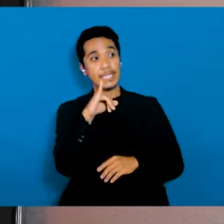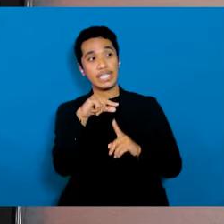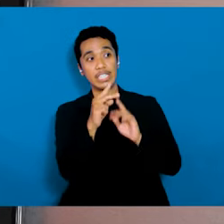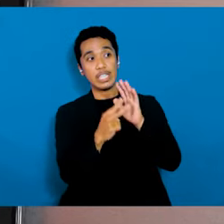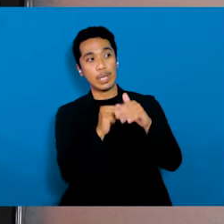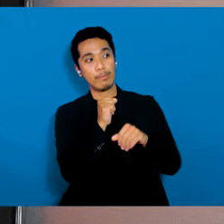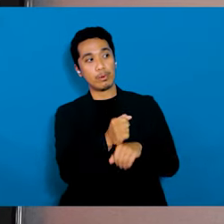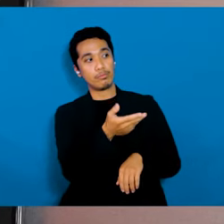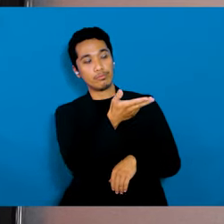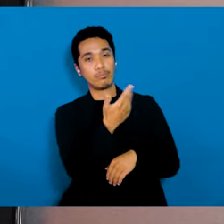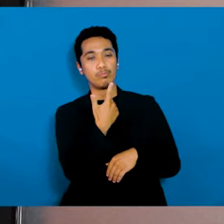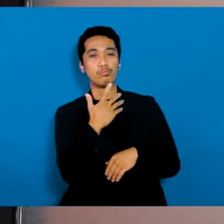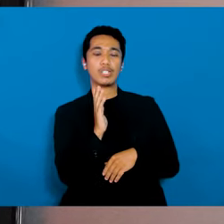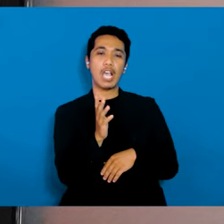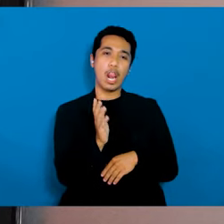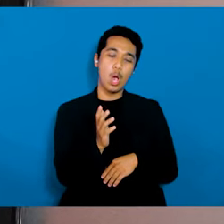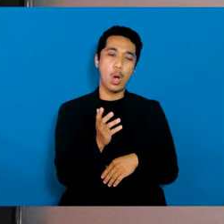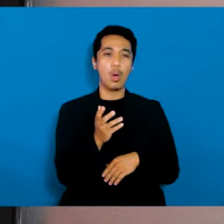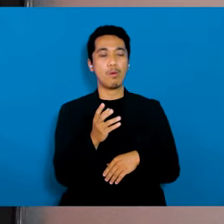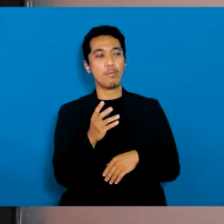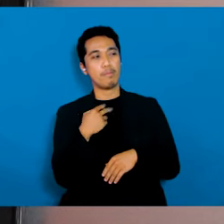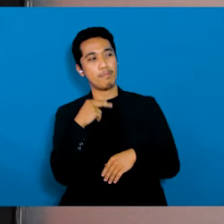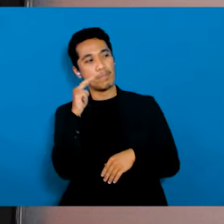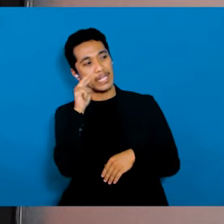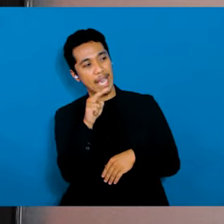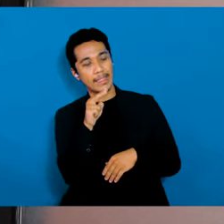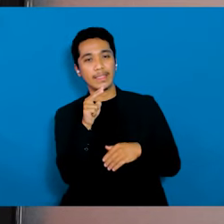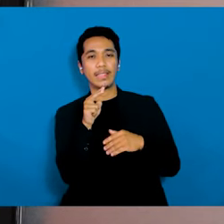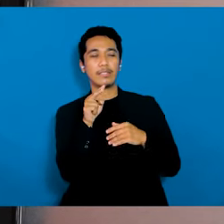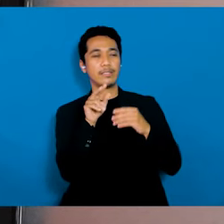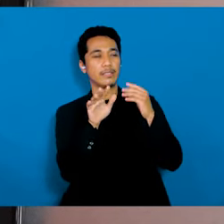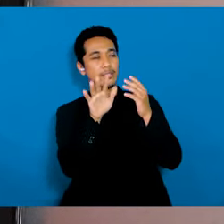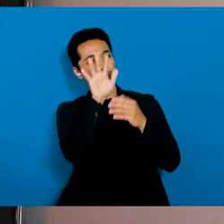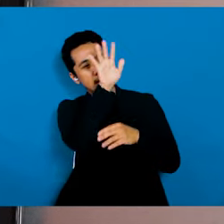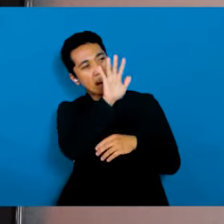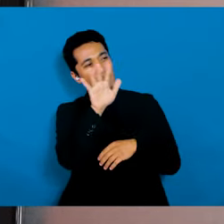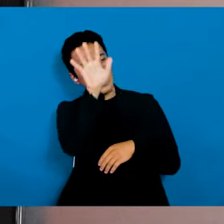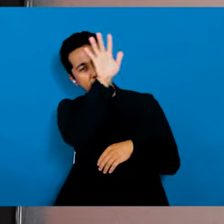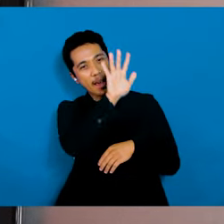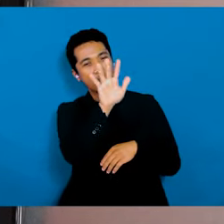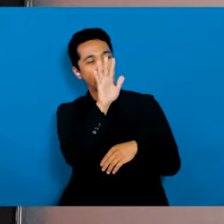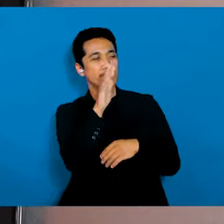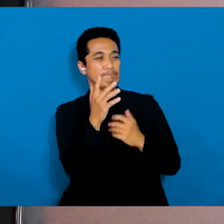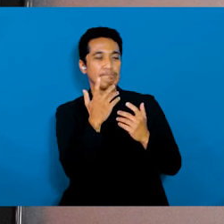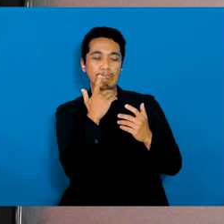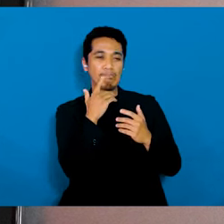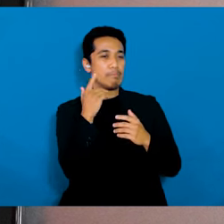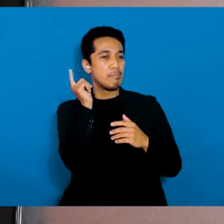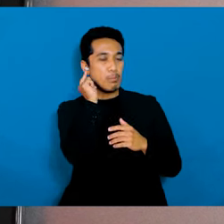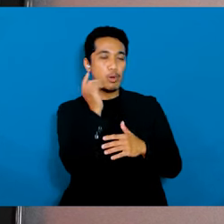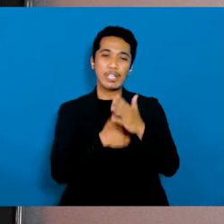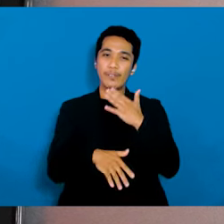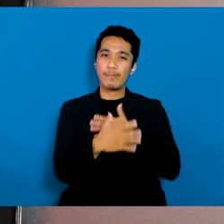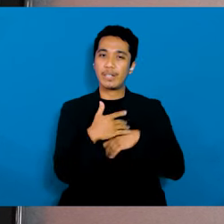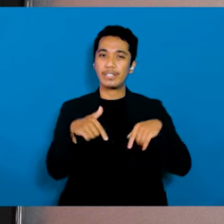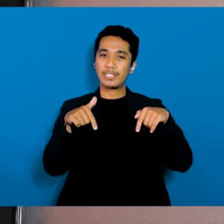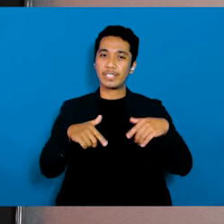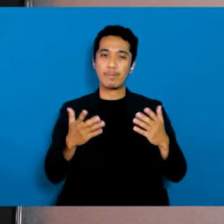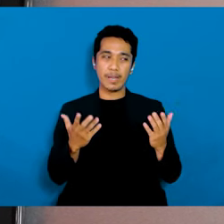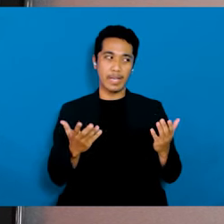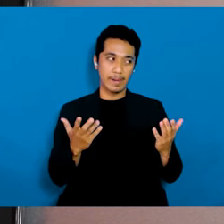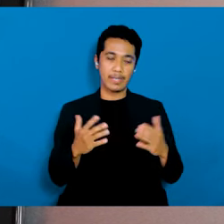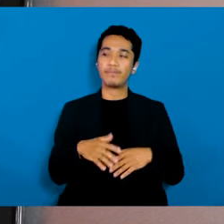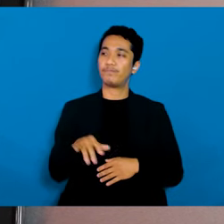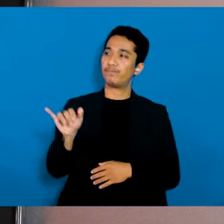kalau Mbak Ipung sendiri melihat ini, memaknai dan kemudian melihat gambaran perempuan difabel saat